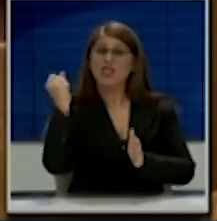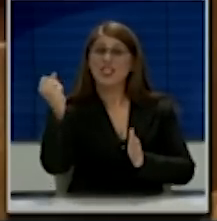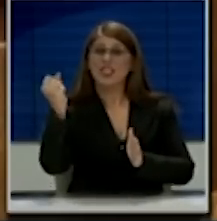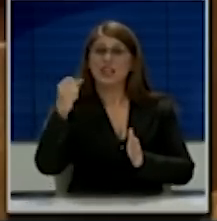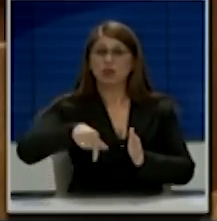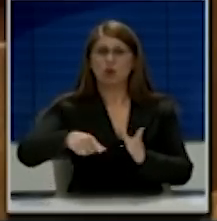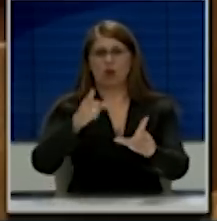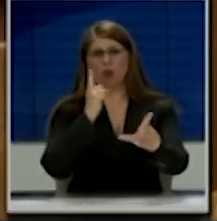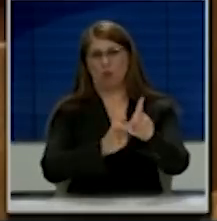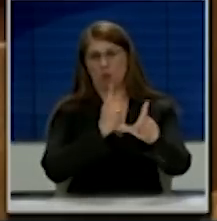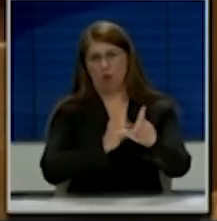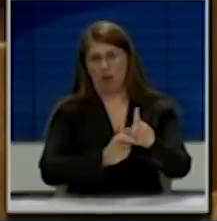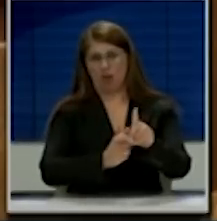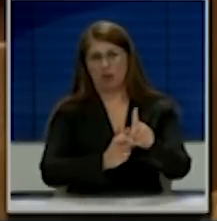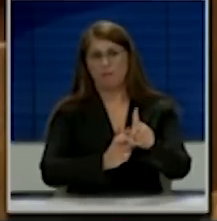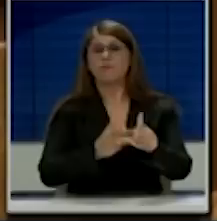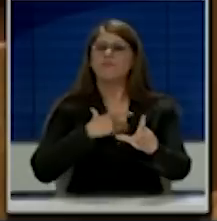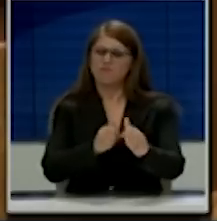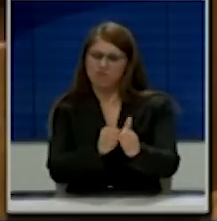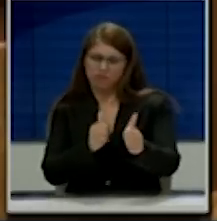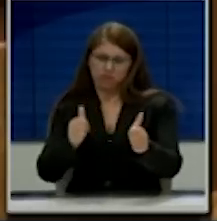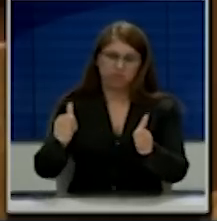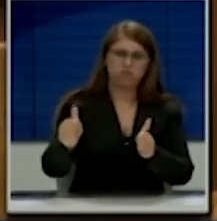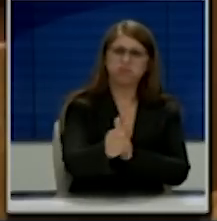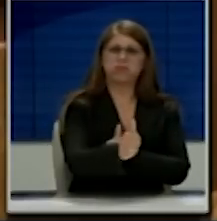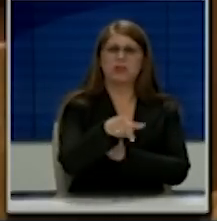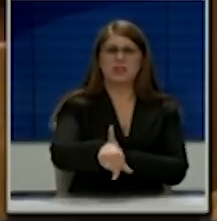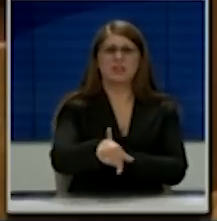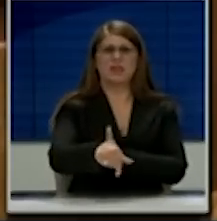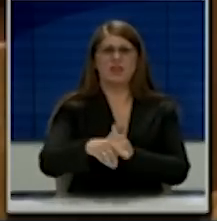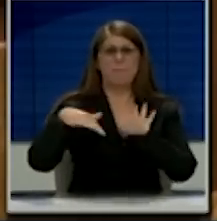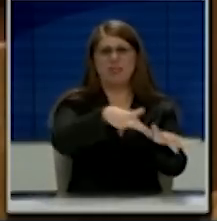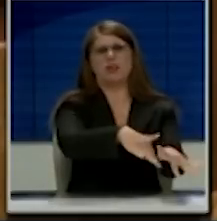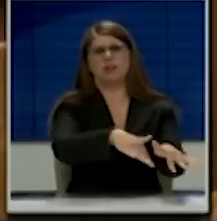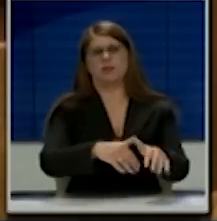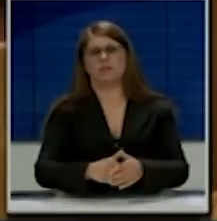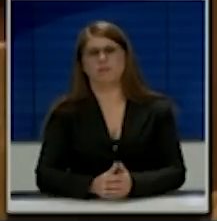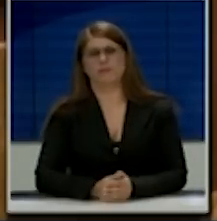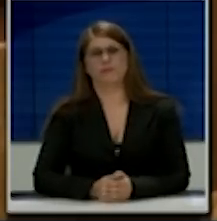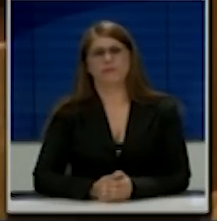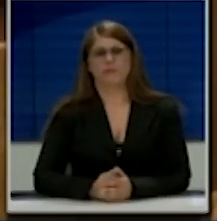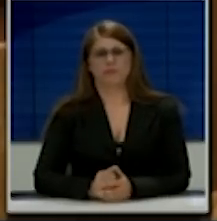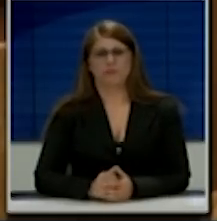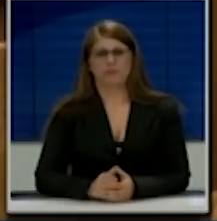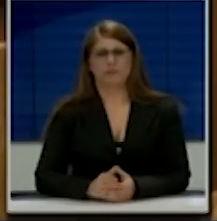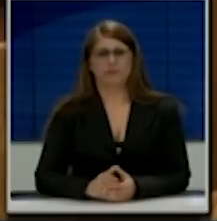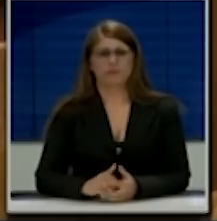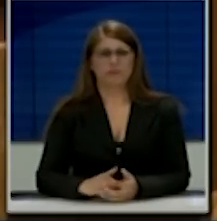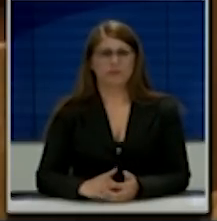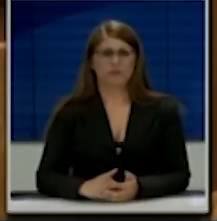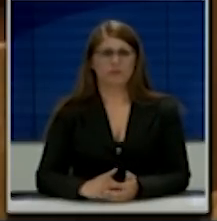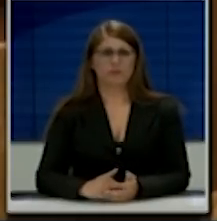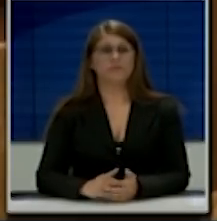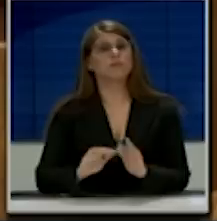το ΚΚΕ να μπαίνει μπροστά σε αυτή την επίθεση. Γιατί παρά τον